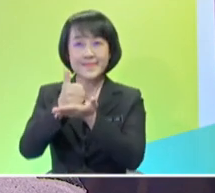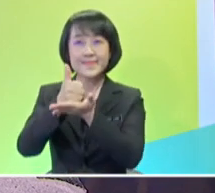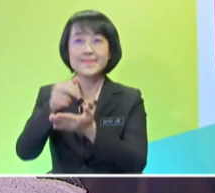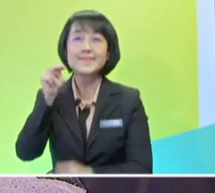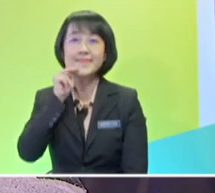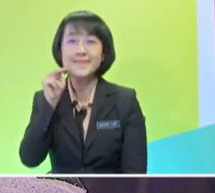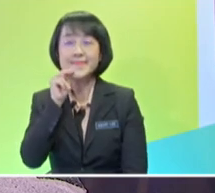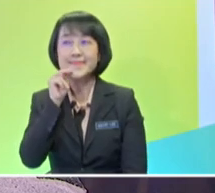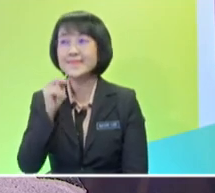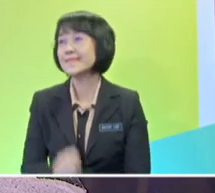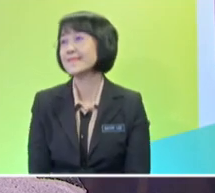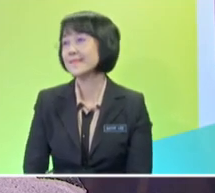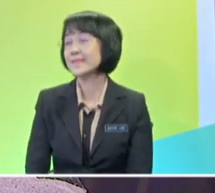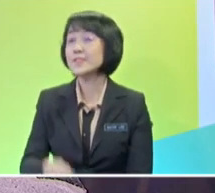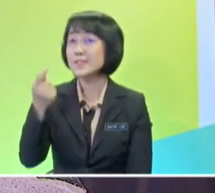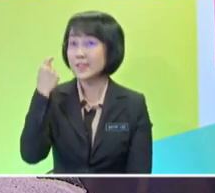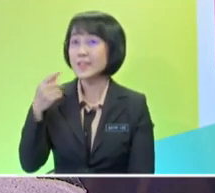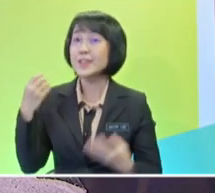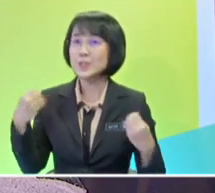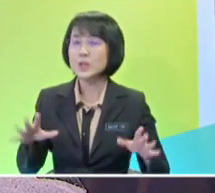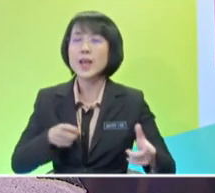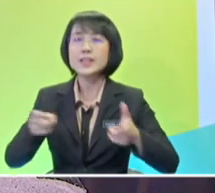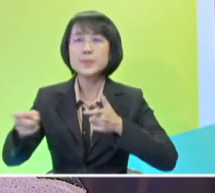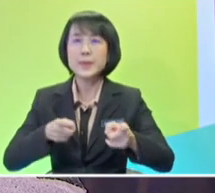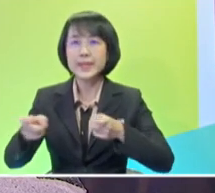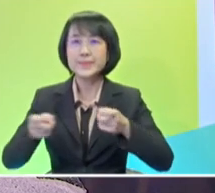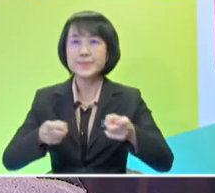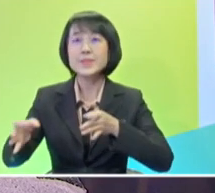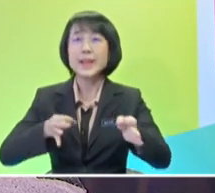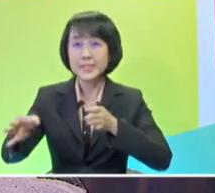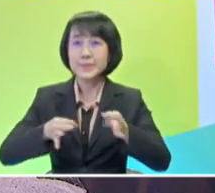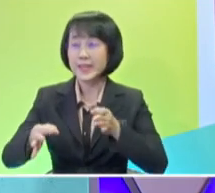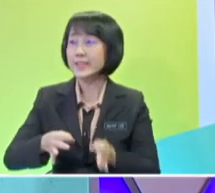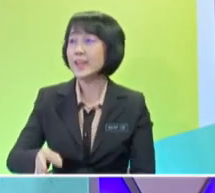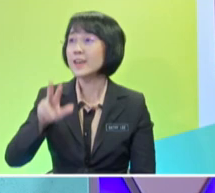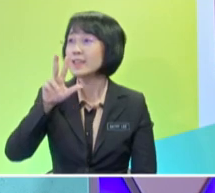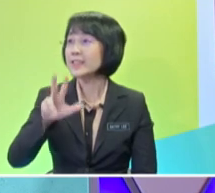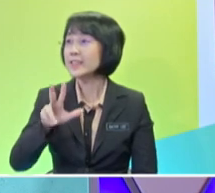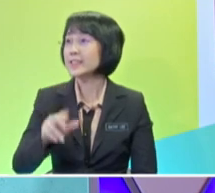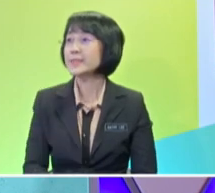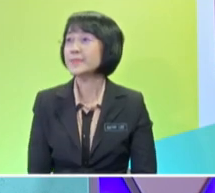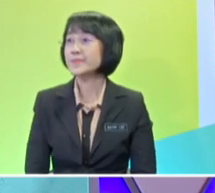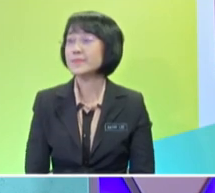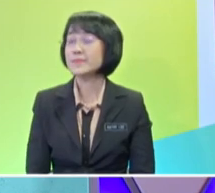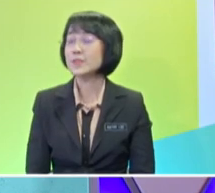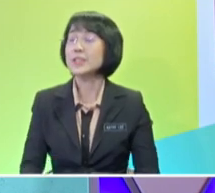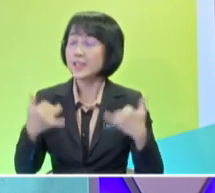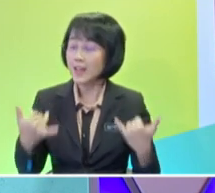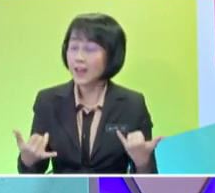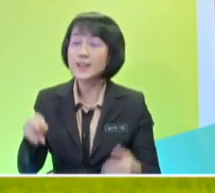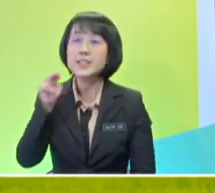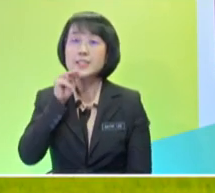saya udah Terangkan tadi 3 kita kirim permainan dan ada contoh-contohnya sampai saya tanya-tanya semua boleh minta di seterangkan dua pemain yang tradisional